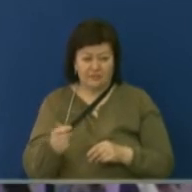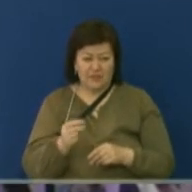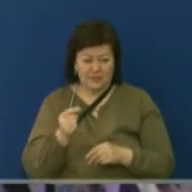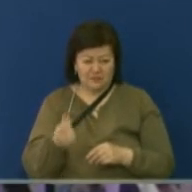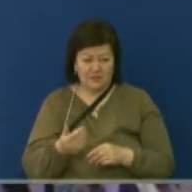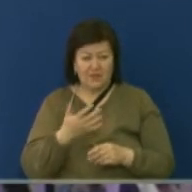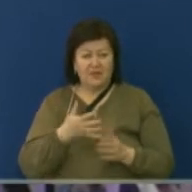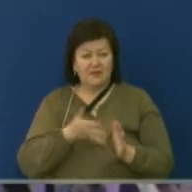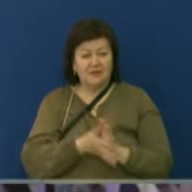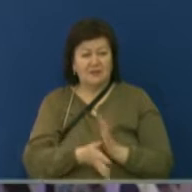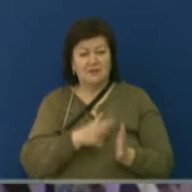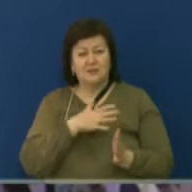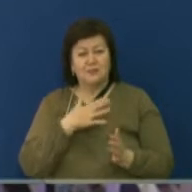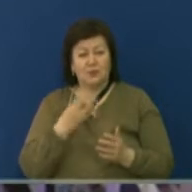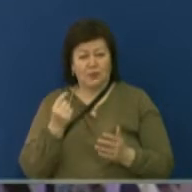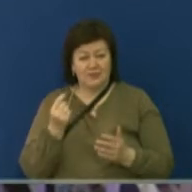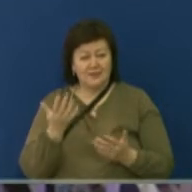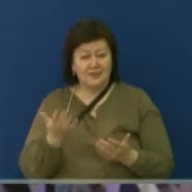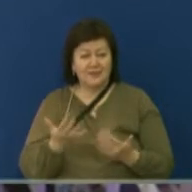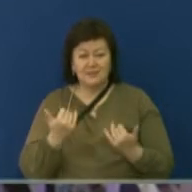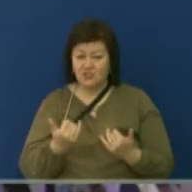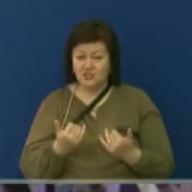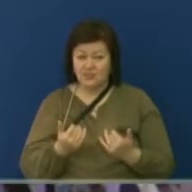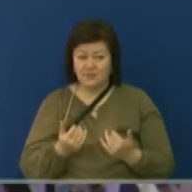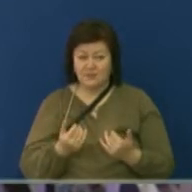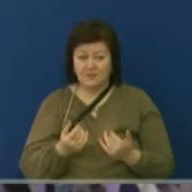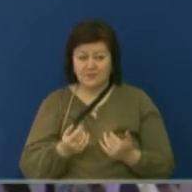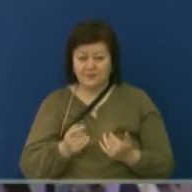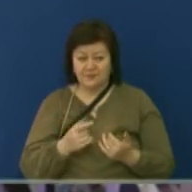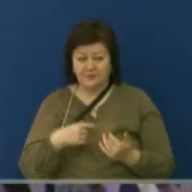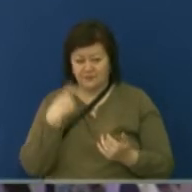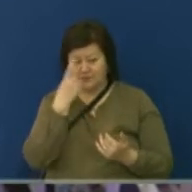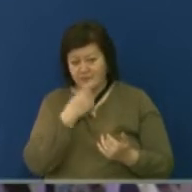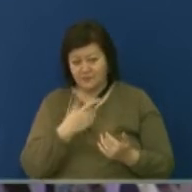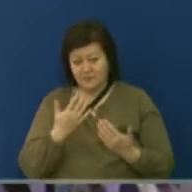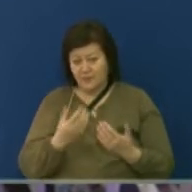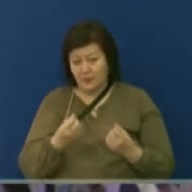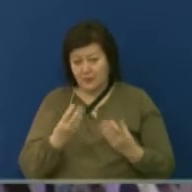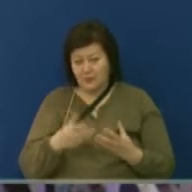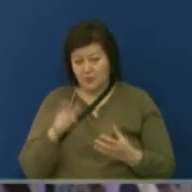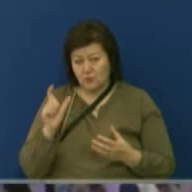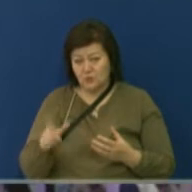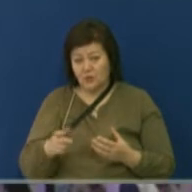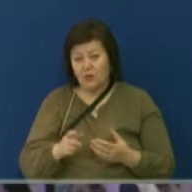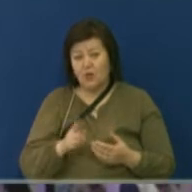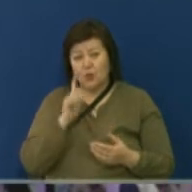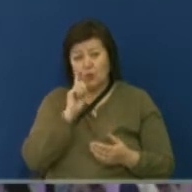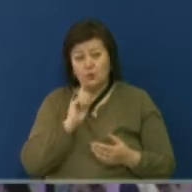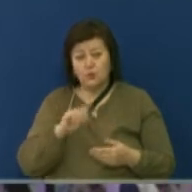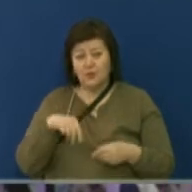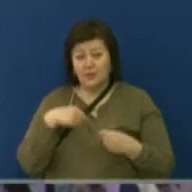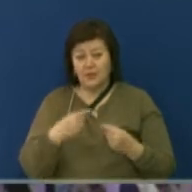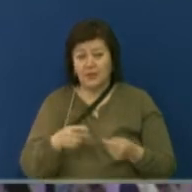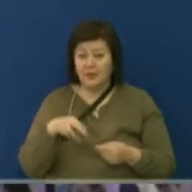и тратила большую сумму денег. А сейчас для меня лично, как обычному человеку, выгодно ходить в поликлинику и получать